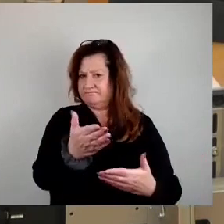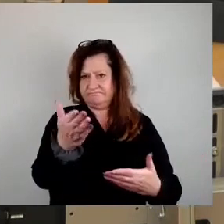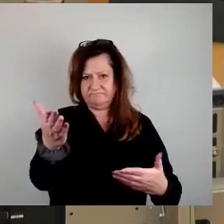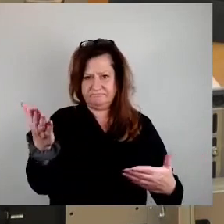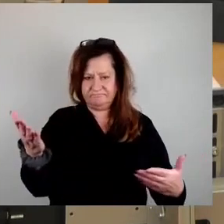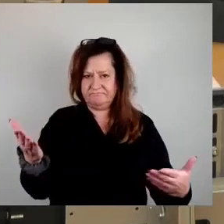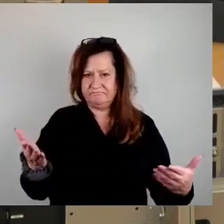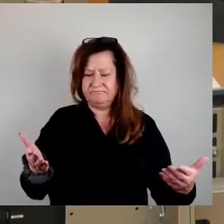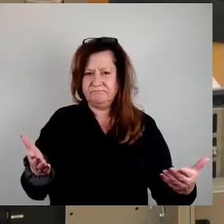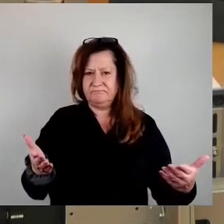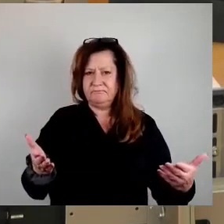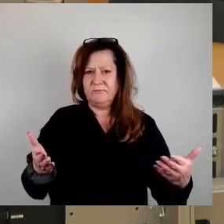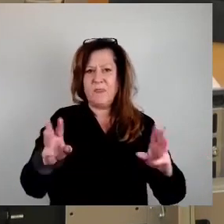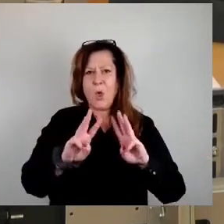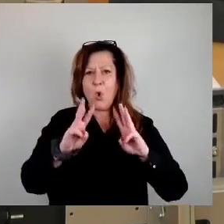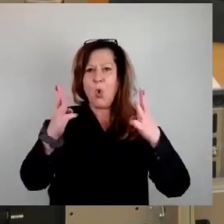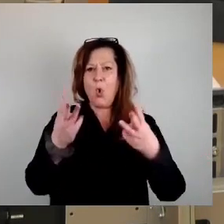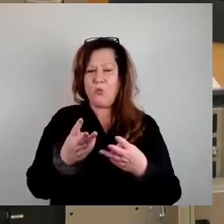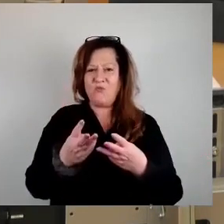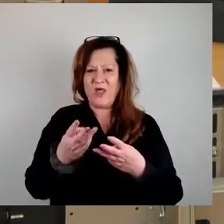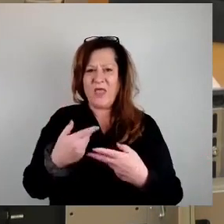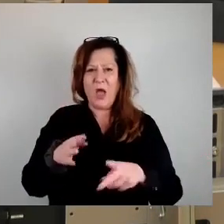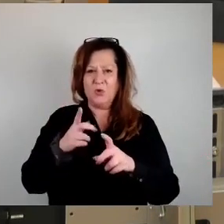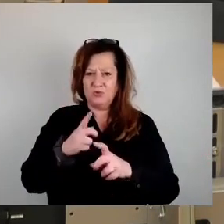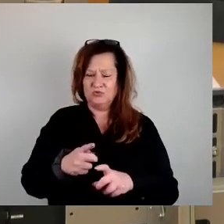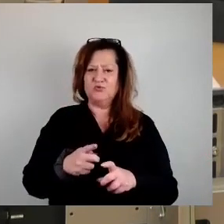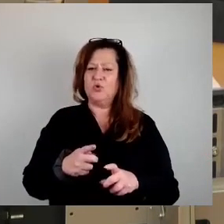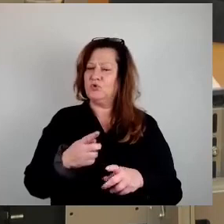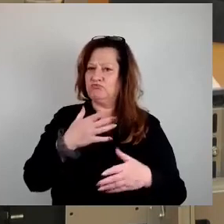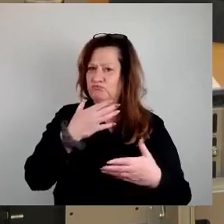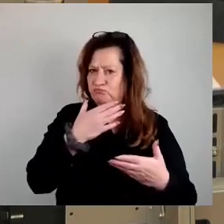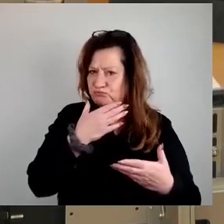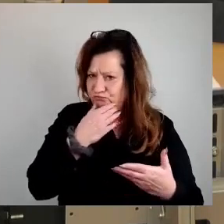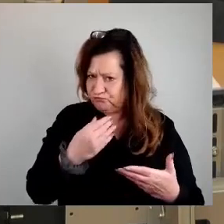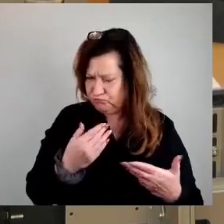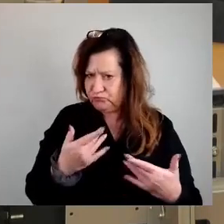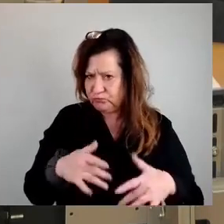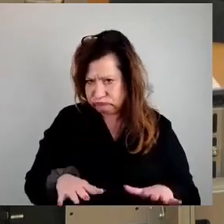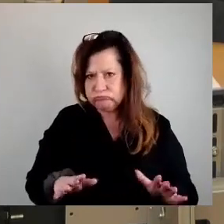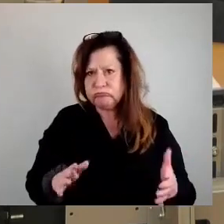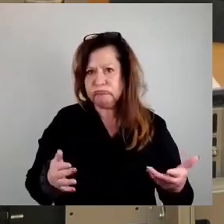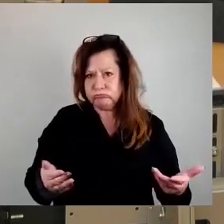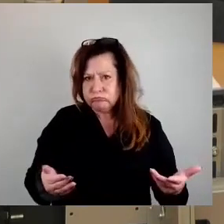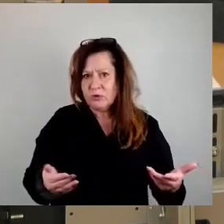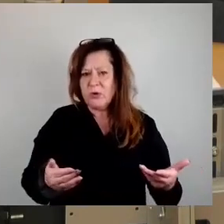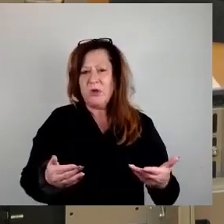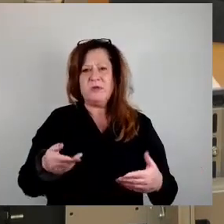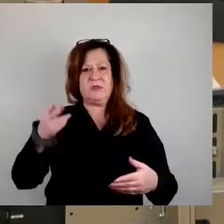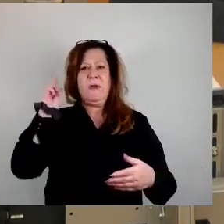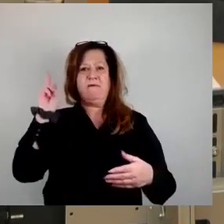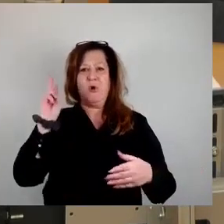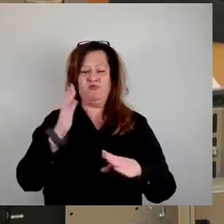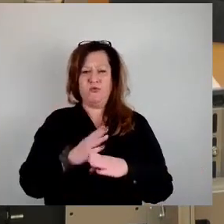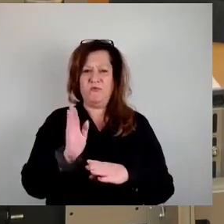im Umweltausschuss. Das war wirklich eine schöne Sache und das ist jetzt ja auch schon 2 Wochen her. Und wir haben da eine